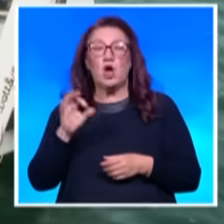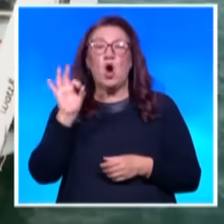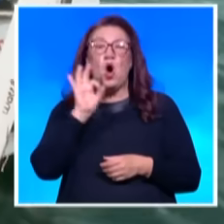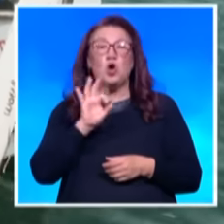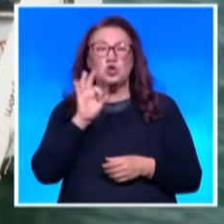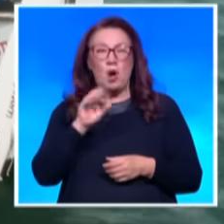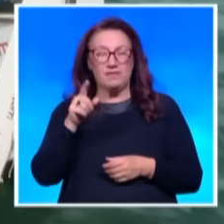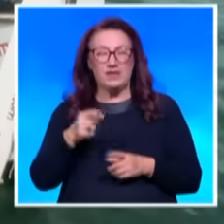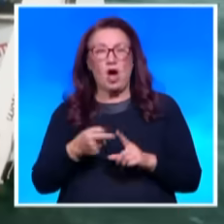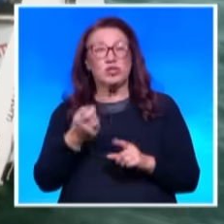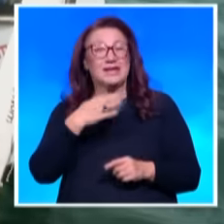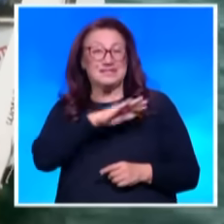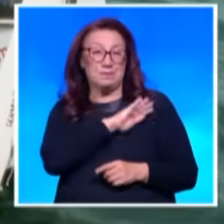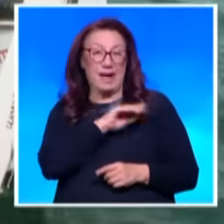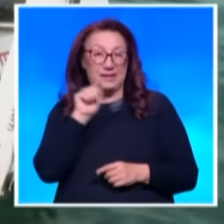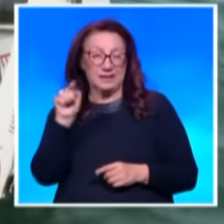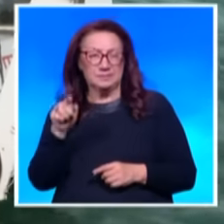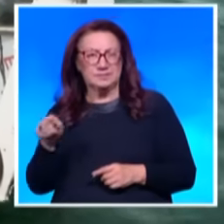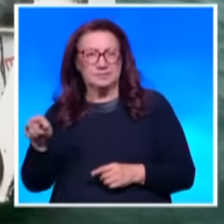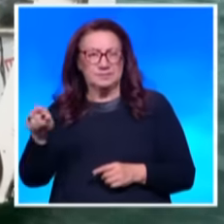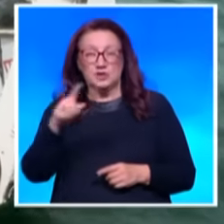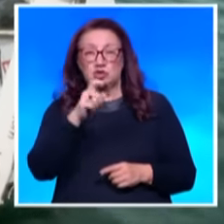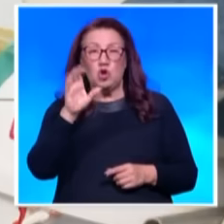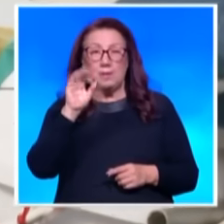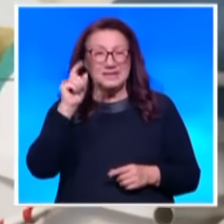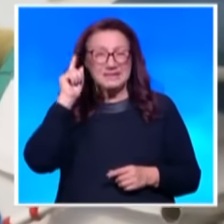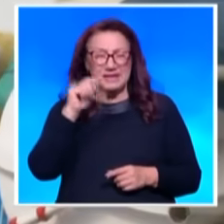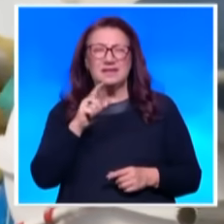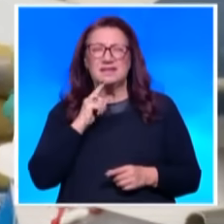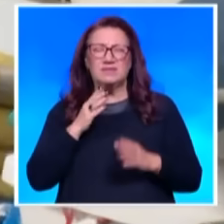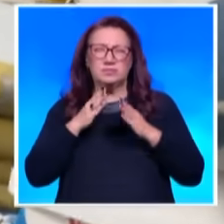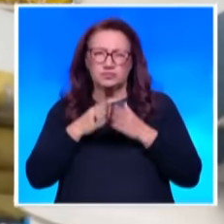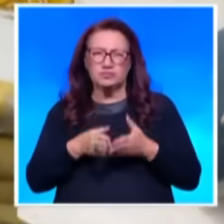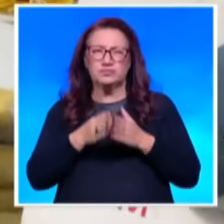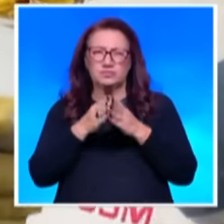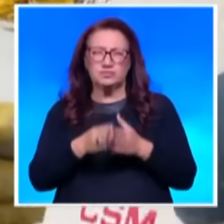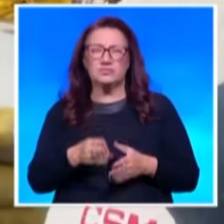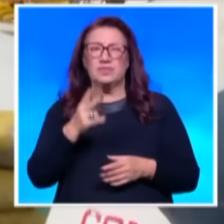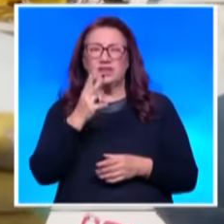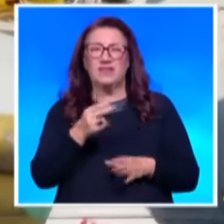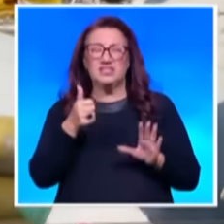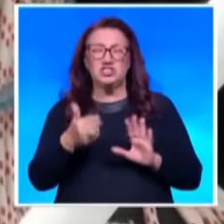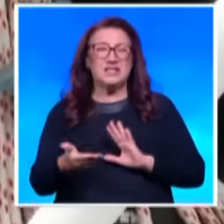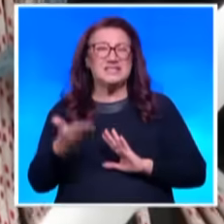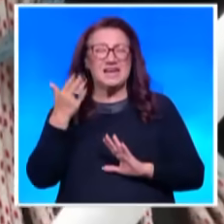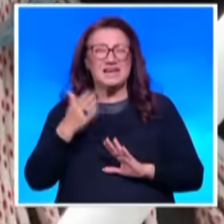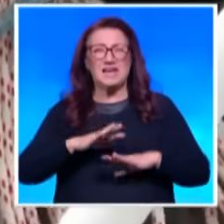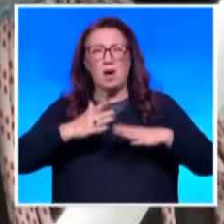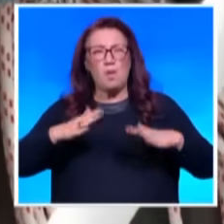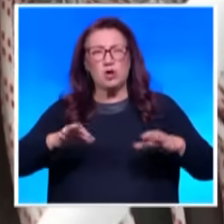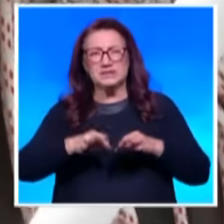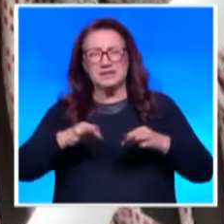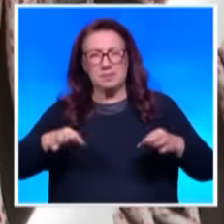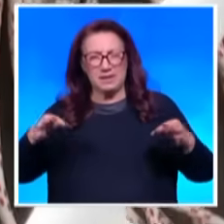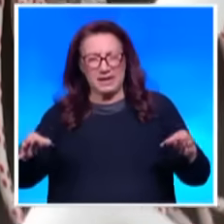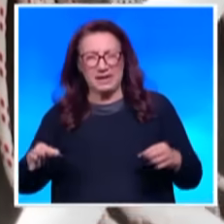В продължение на около 150 дни трябва да измине 26 000 морски мили покрай нос Добра надежда Африка, австралийския